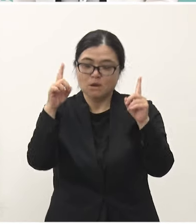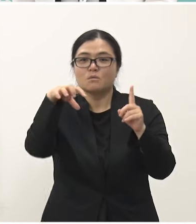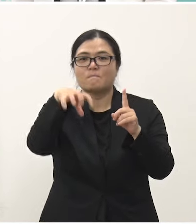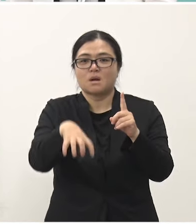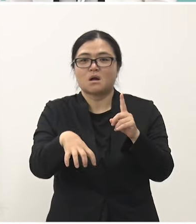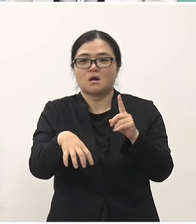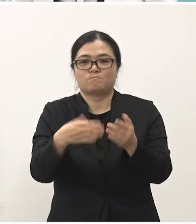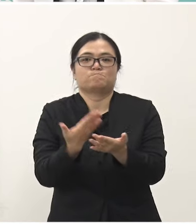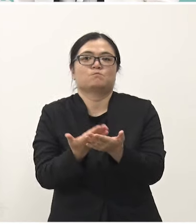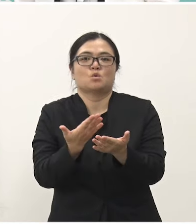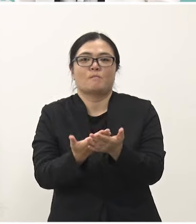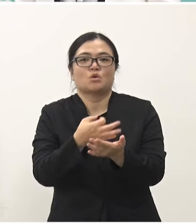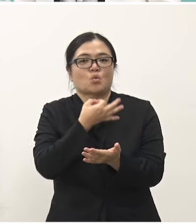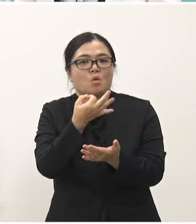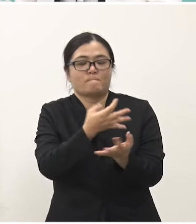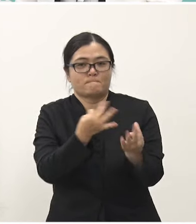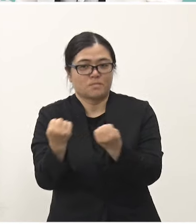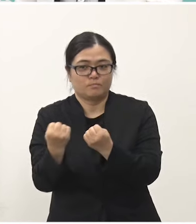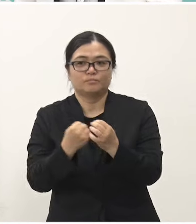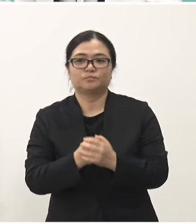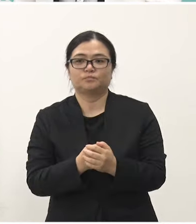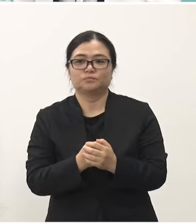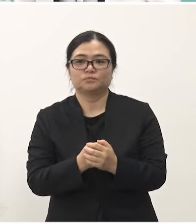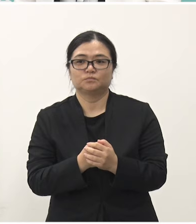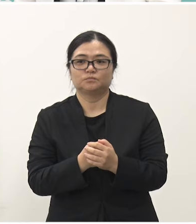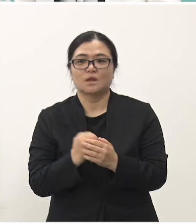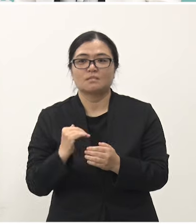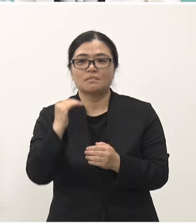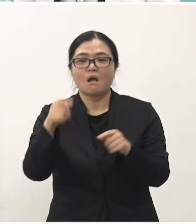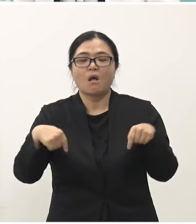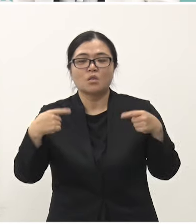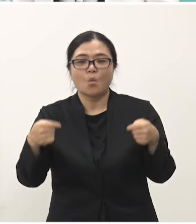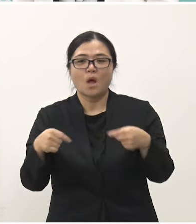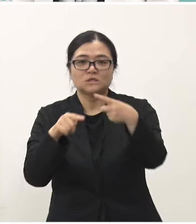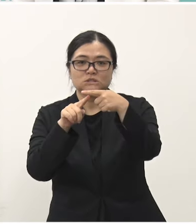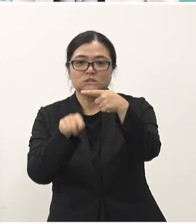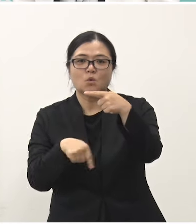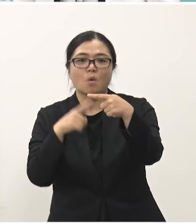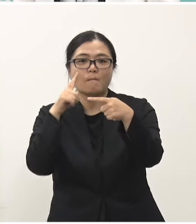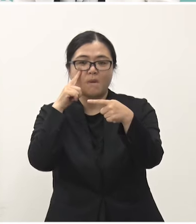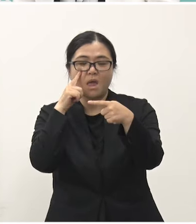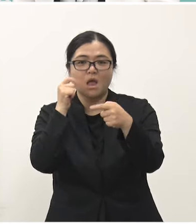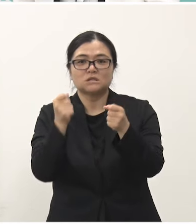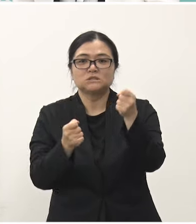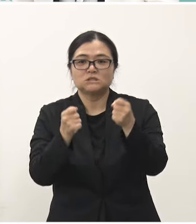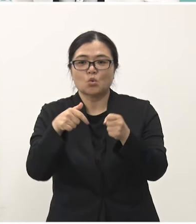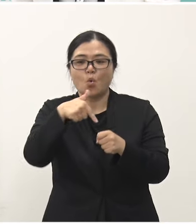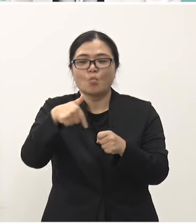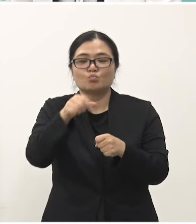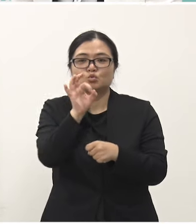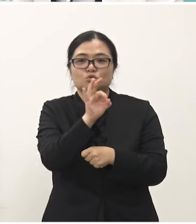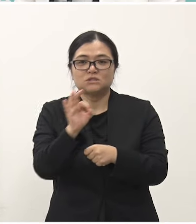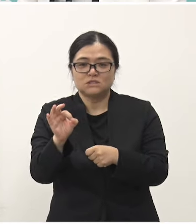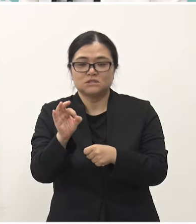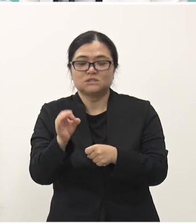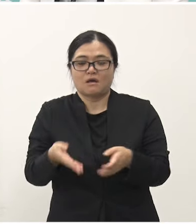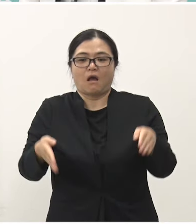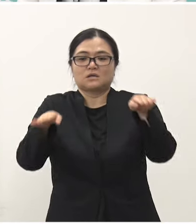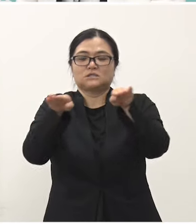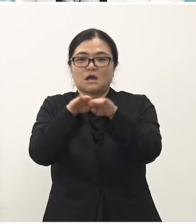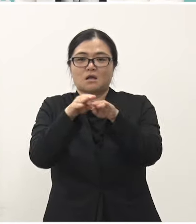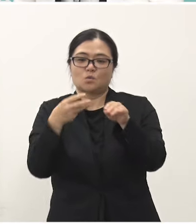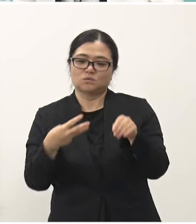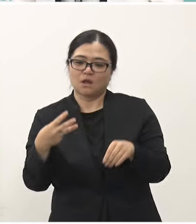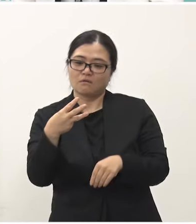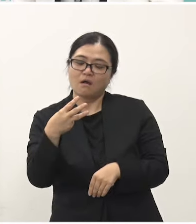求める声が寄せられておりますこうしたことを受け高1丁目にある自動部品会館の3階と4階